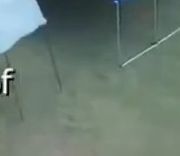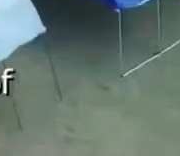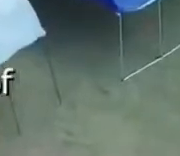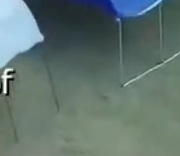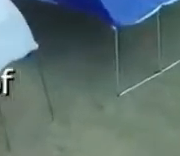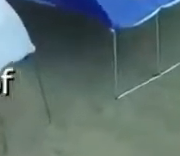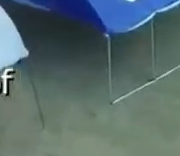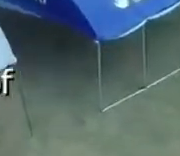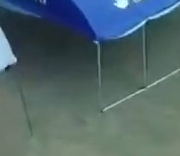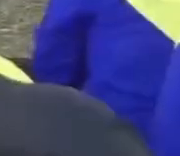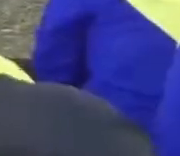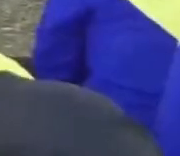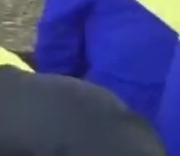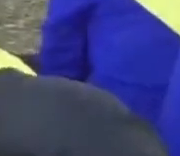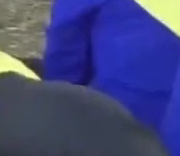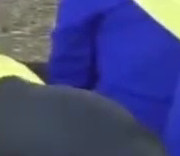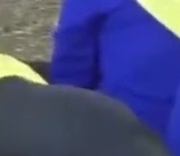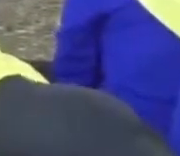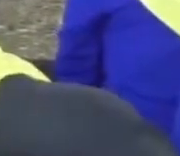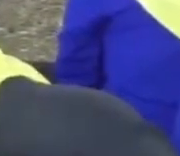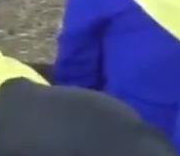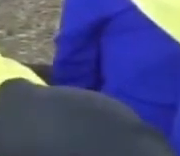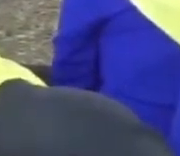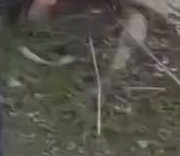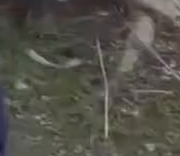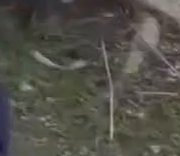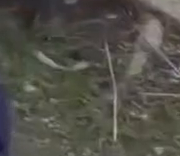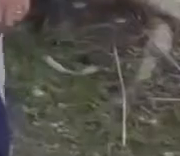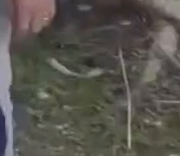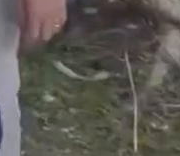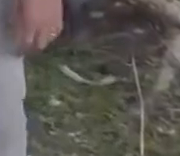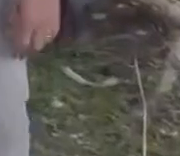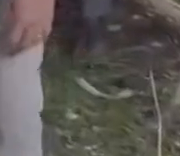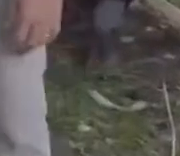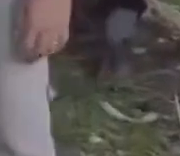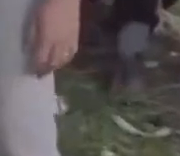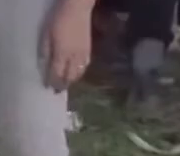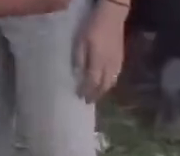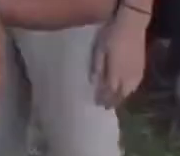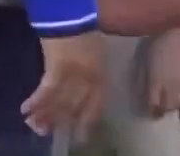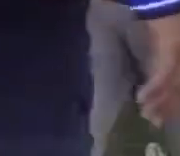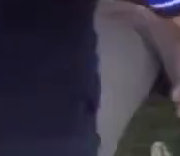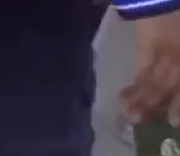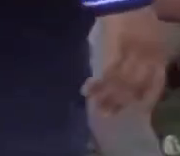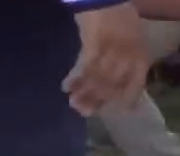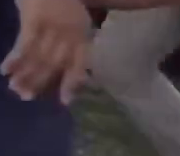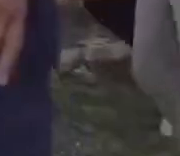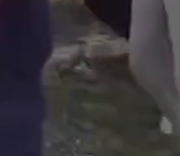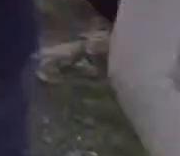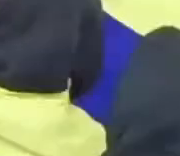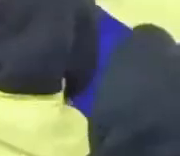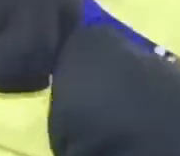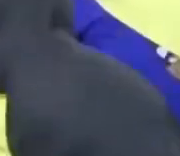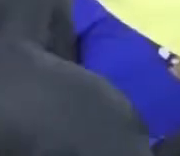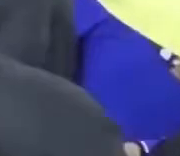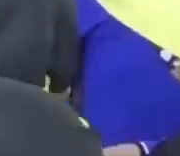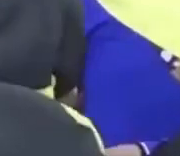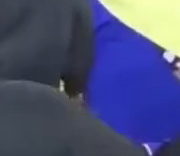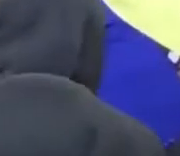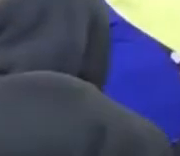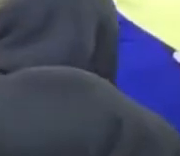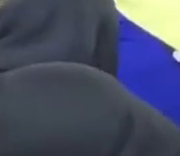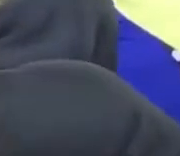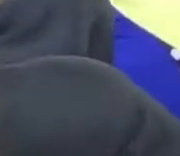bencana berbasis masyarakat hingga ke tingkat kecamatan dan desa atau kelurahan dengan membentuk Kampung Siaga